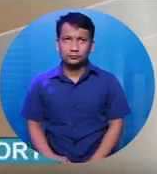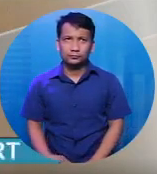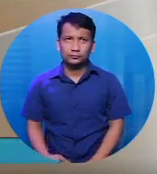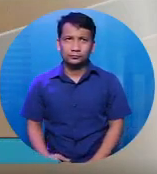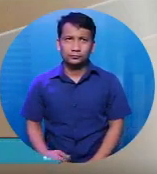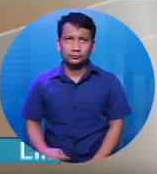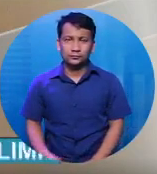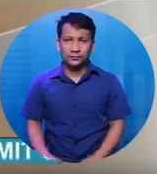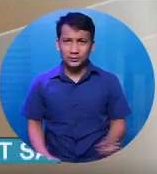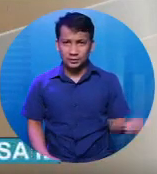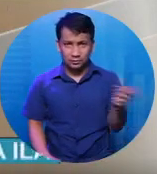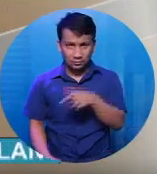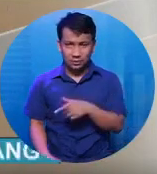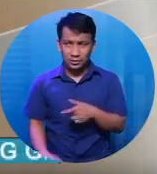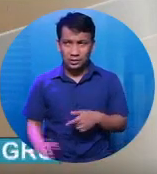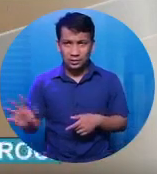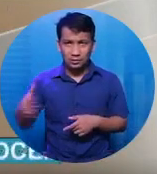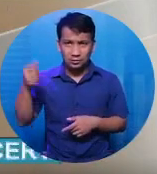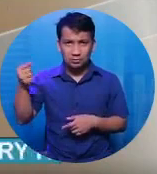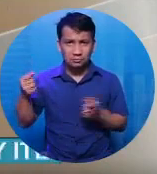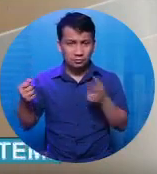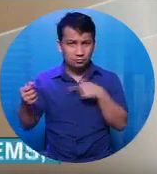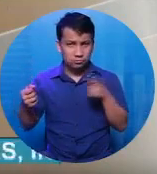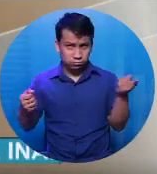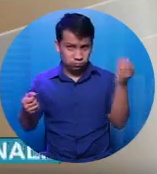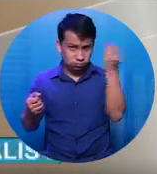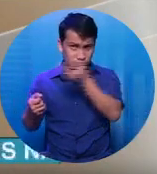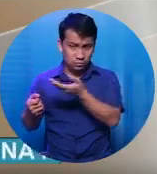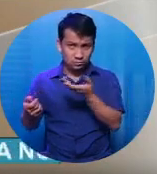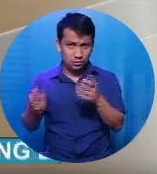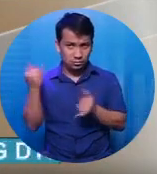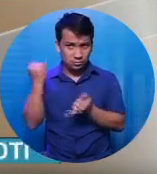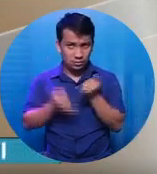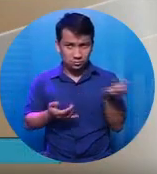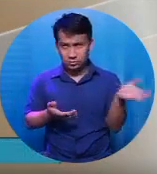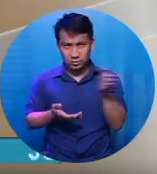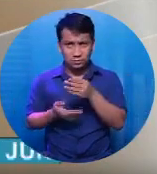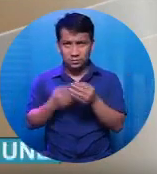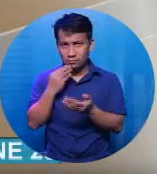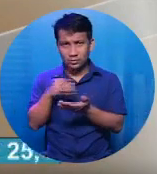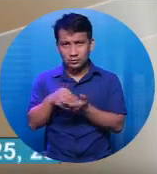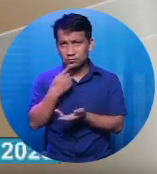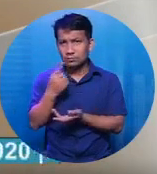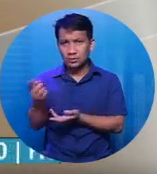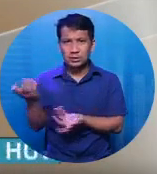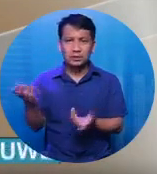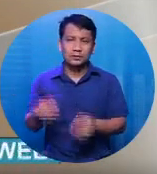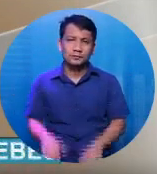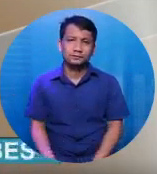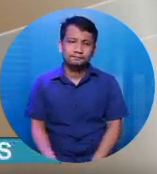sir. Meron kang gusto sabihin? Sandali. Ma'am, excuse me. Sir, gusto mong humirit? Go ahead. Sige.